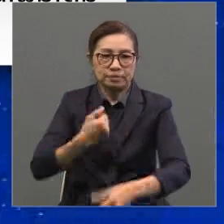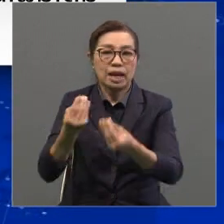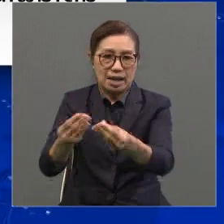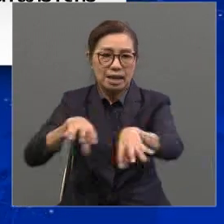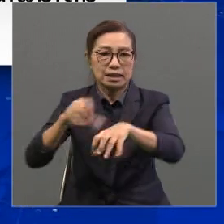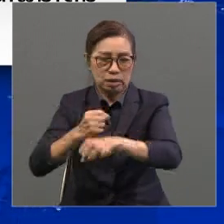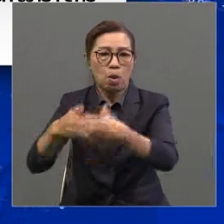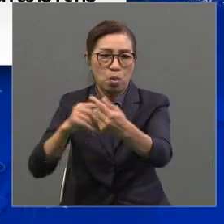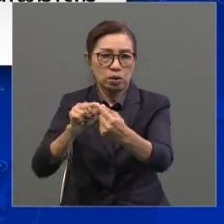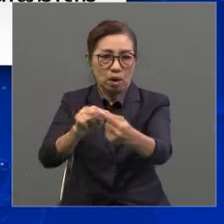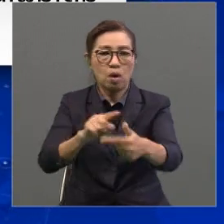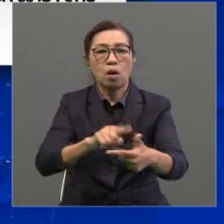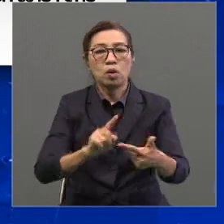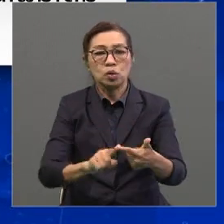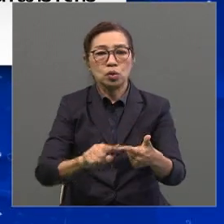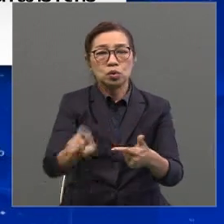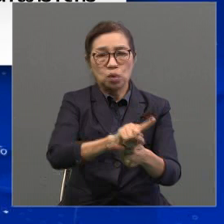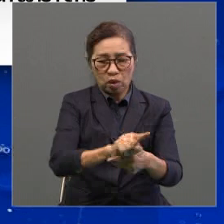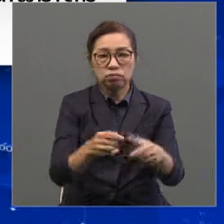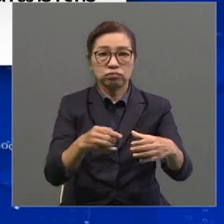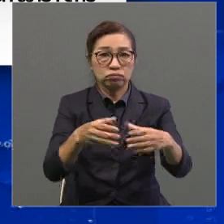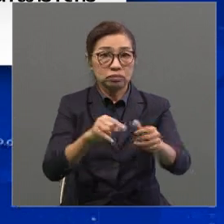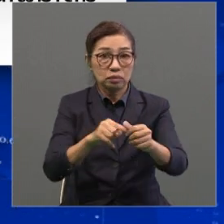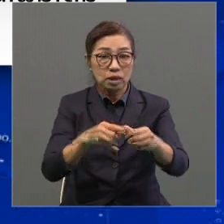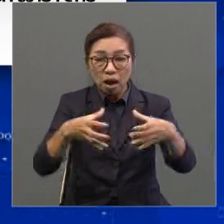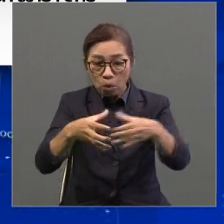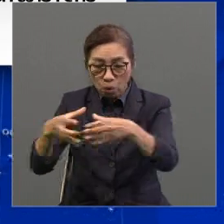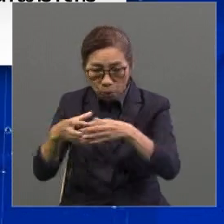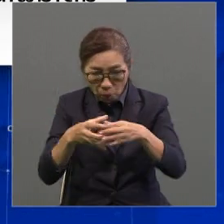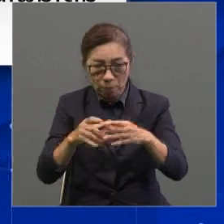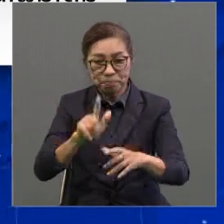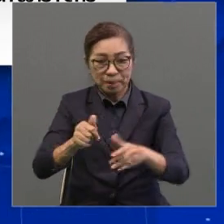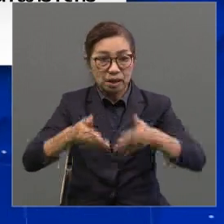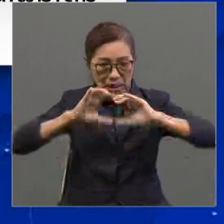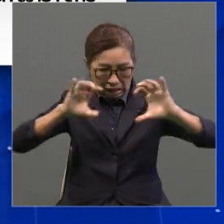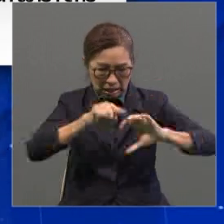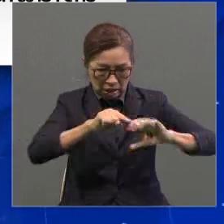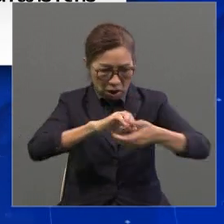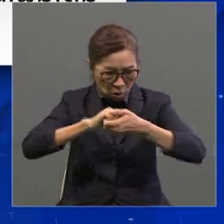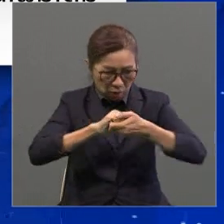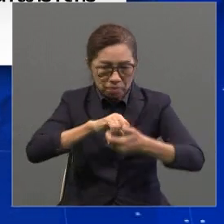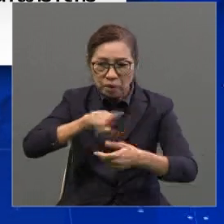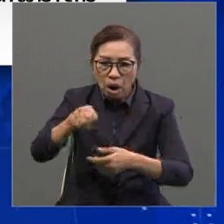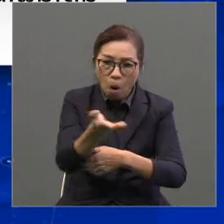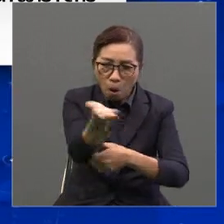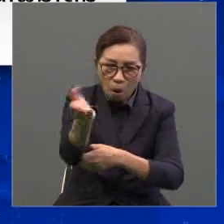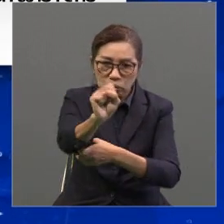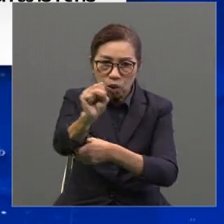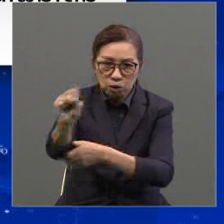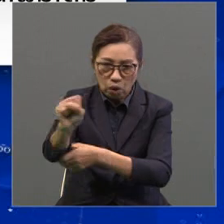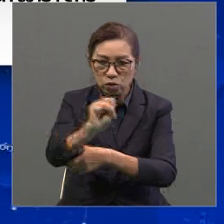ขอให้แกนนำในการจัดตั้งรัฐบาลและพรรคร่วมหาทางออกร่วมกันหาเสียงสนับสนุนเพิ่มเติมจากสวและสส